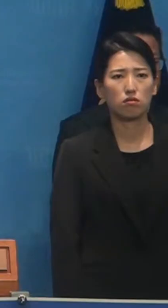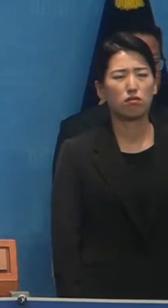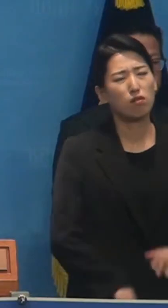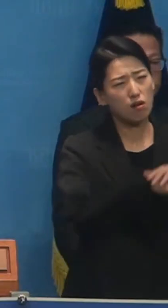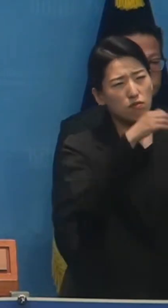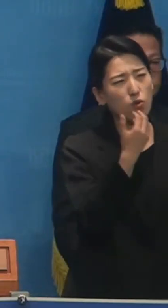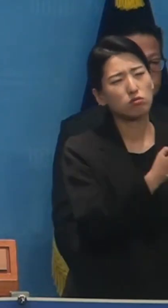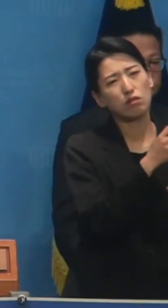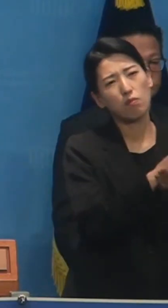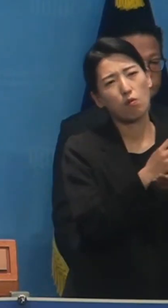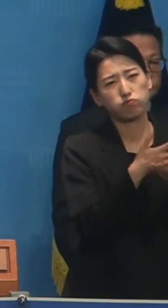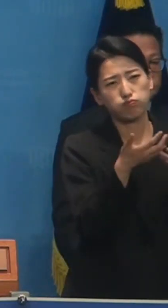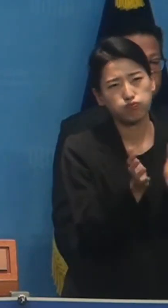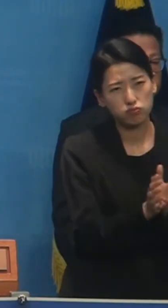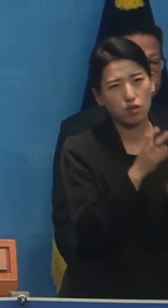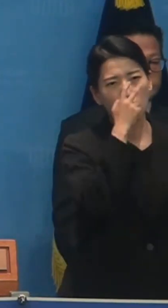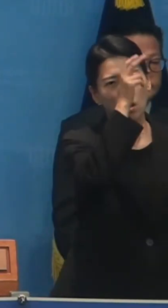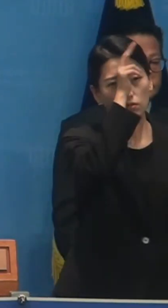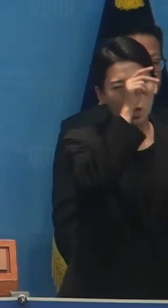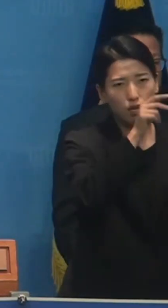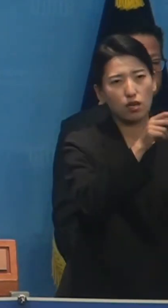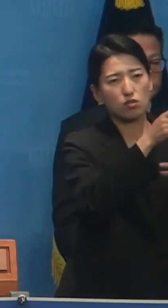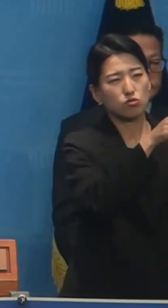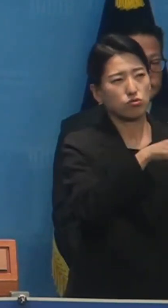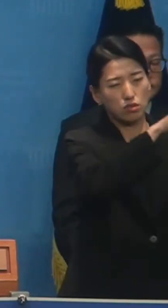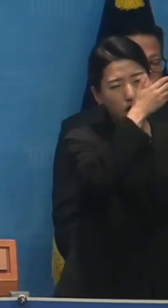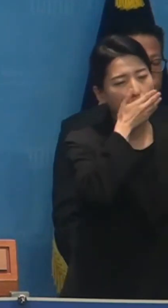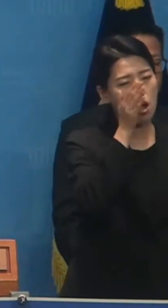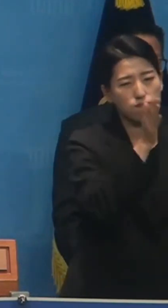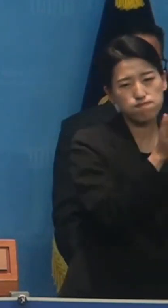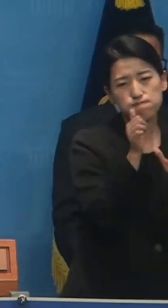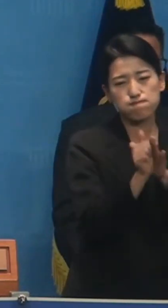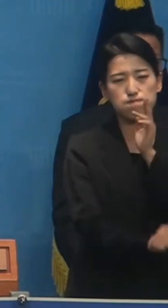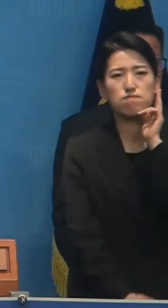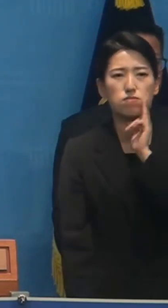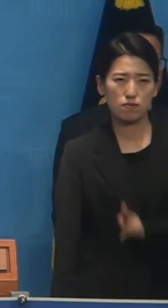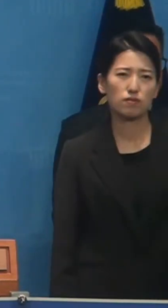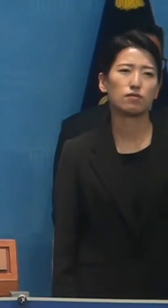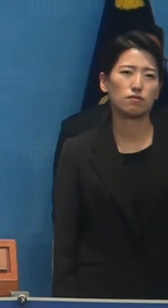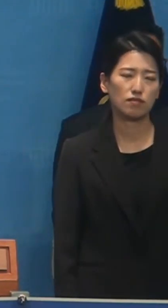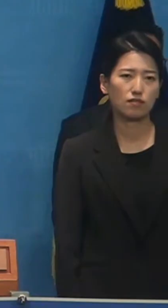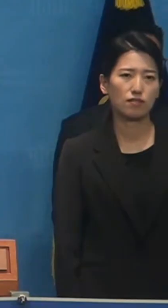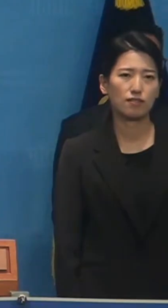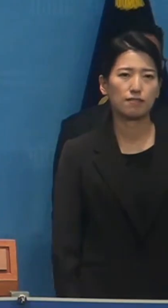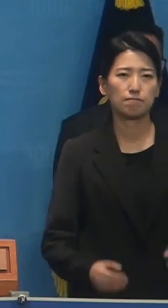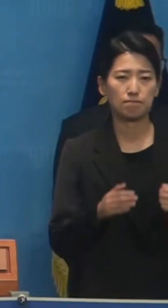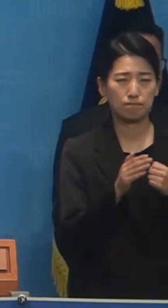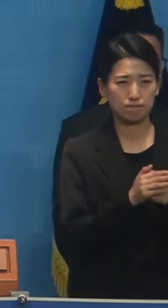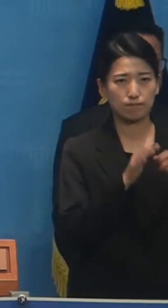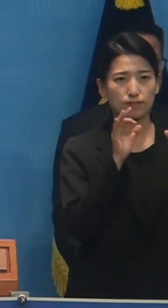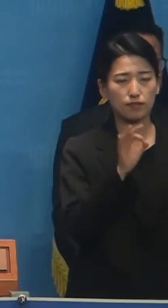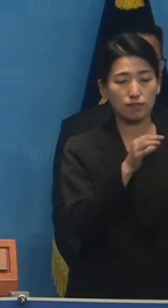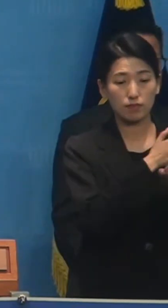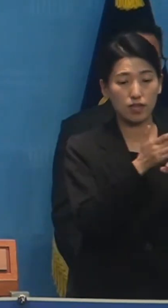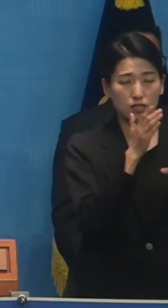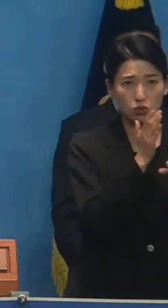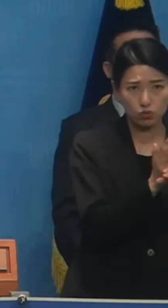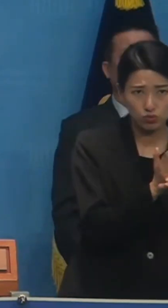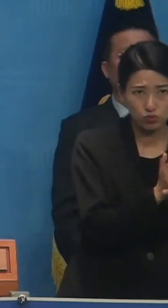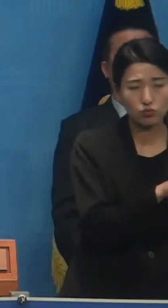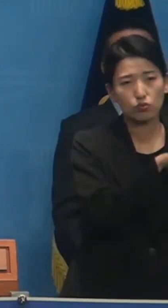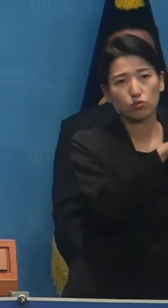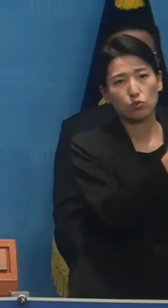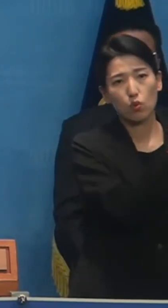의한 피해자입니다. 그래서 김대중 전 대통령이나 축산 조봉환 선생님